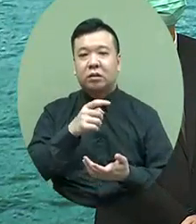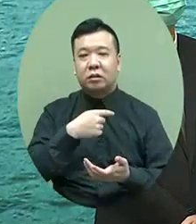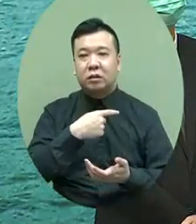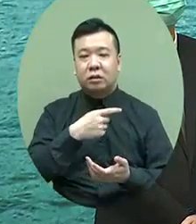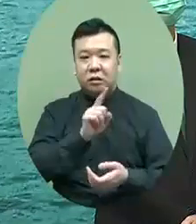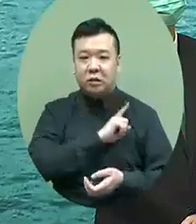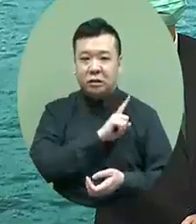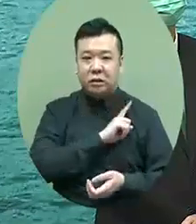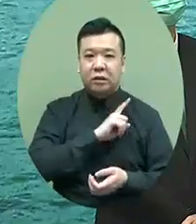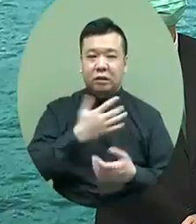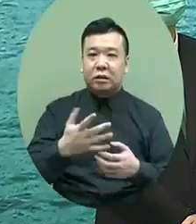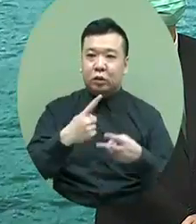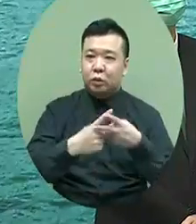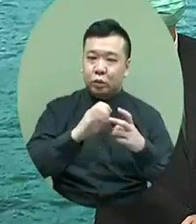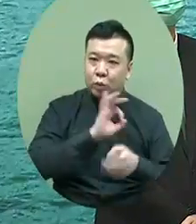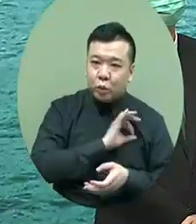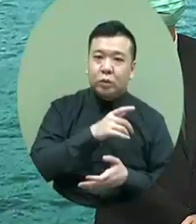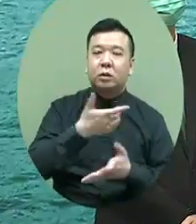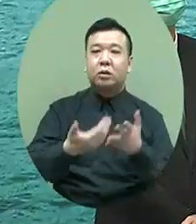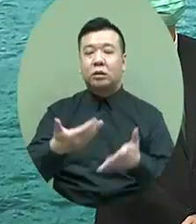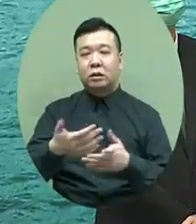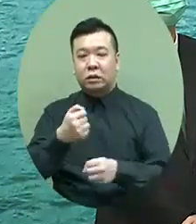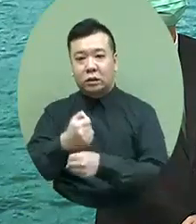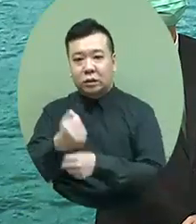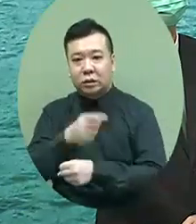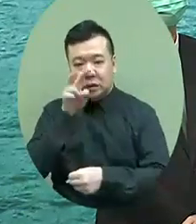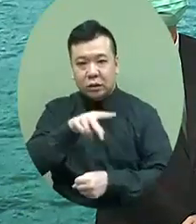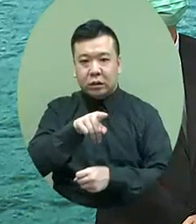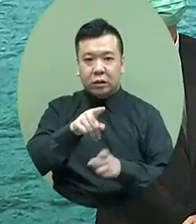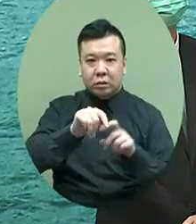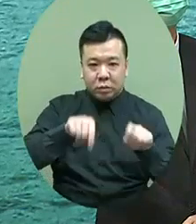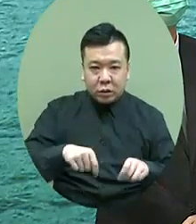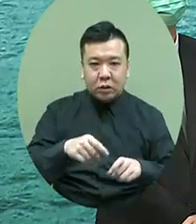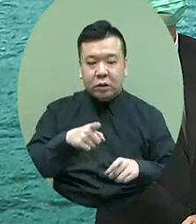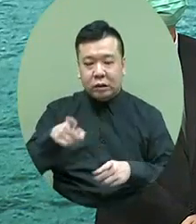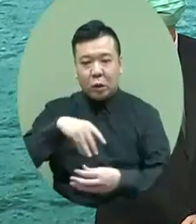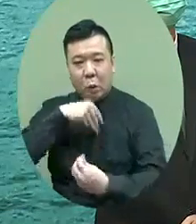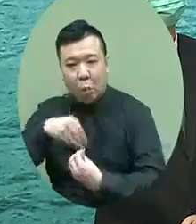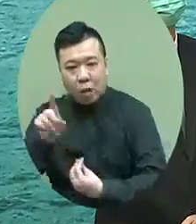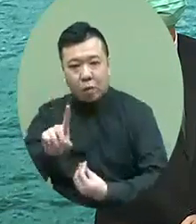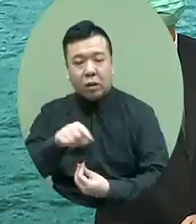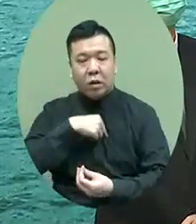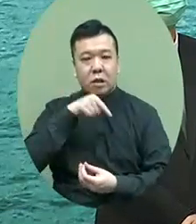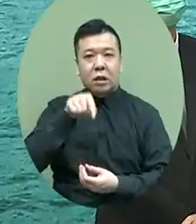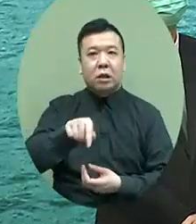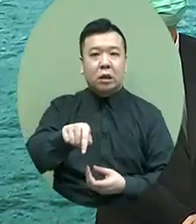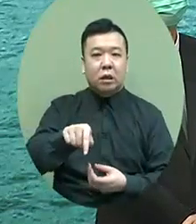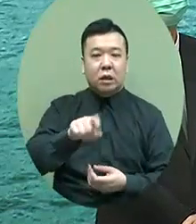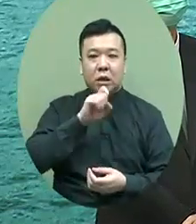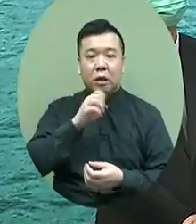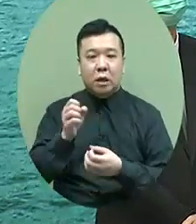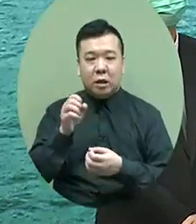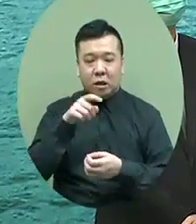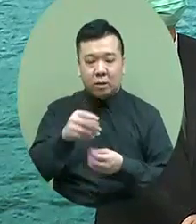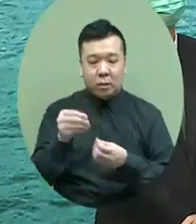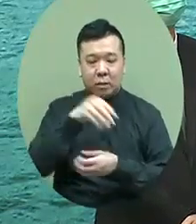別好嘅地方。咁我會將我自己喺工會或者係同打工仔見到他們的問題，知道他們的關注的方面，將他們